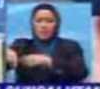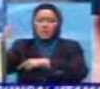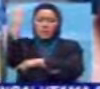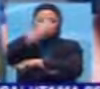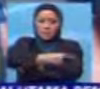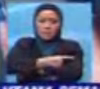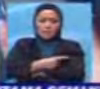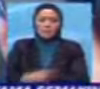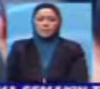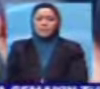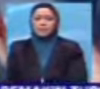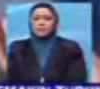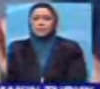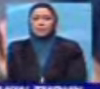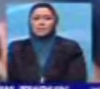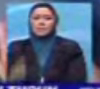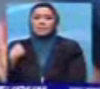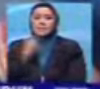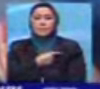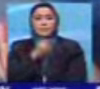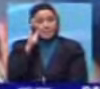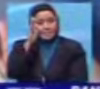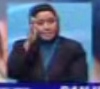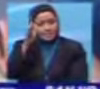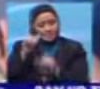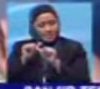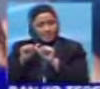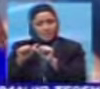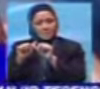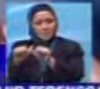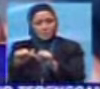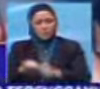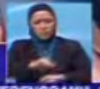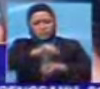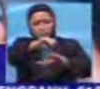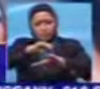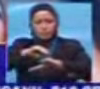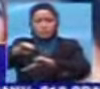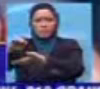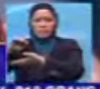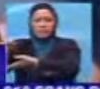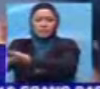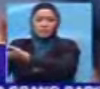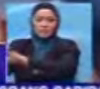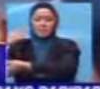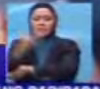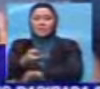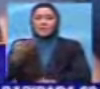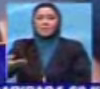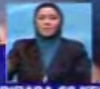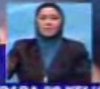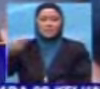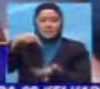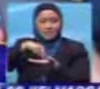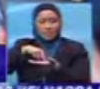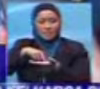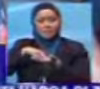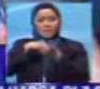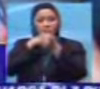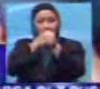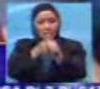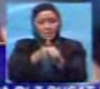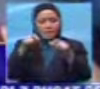Kita akan terus mengagih-agihkan klasifikasi barang berkenaan